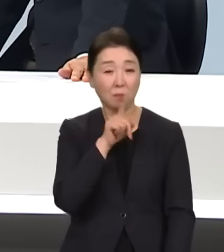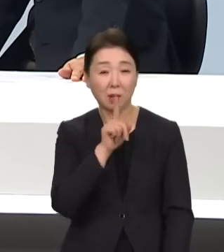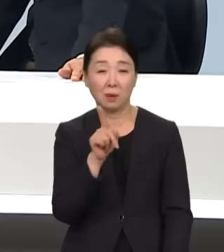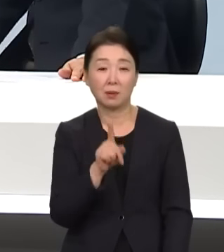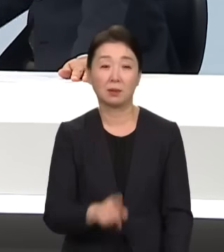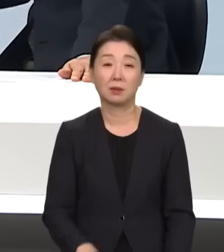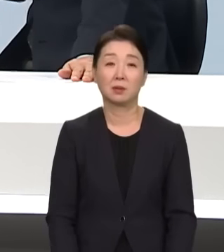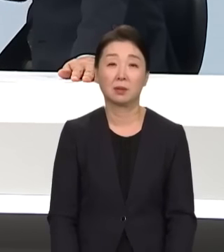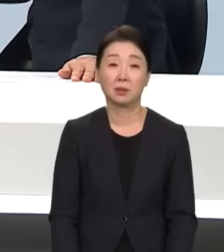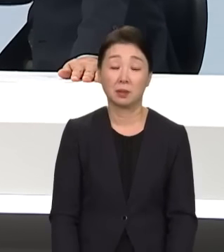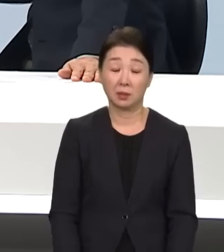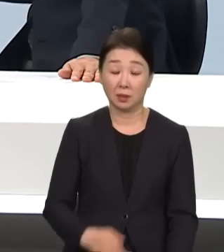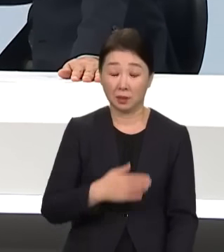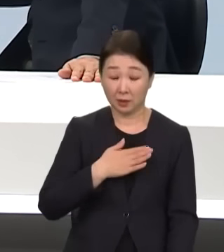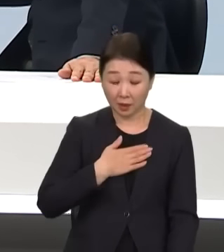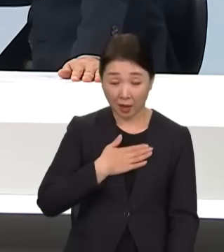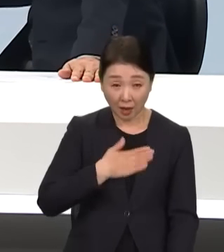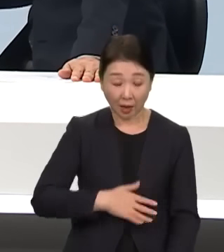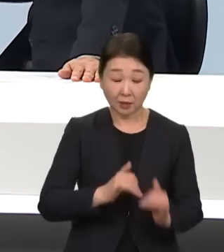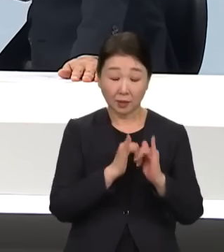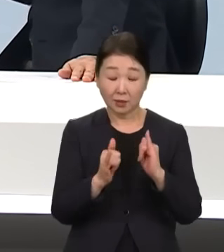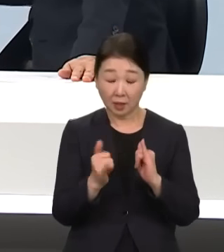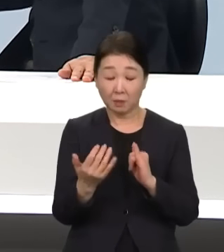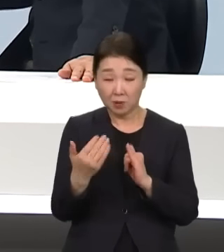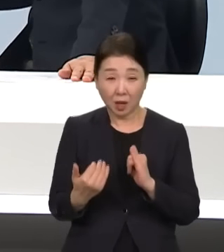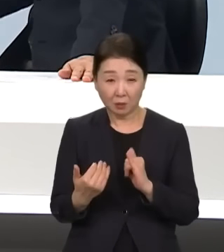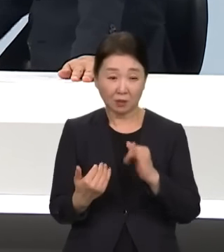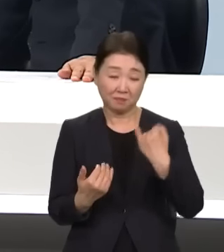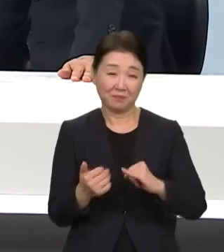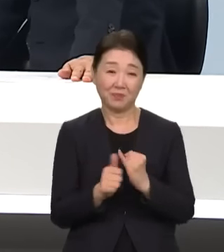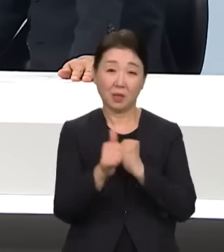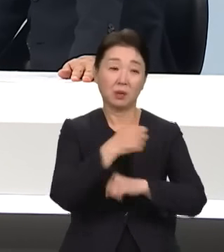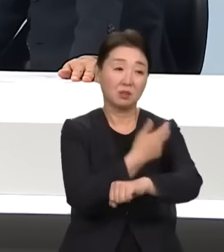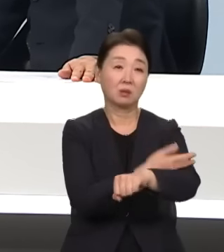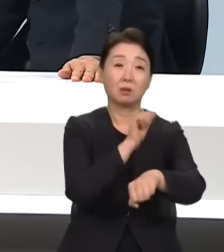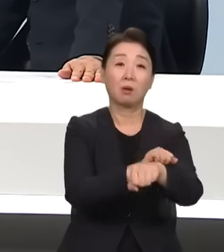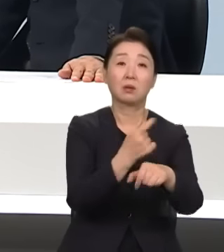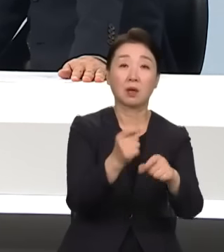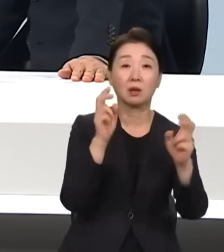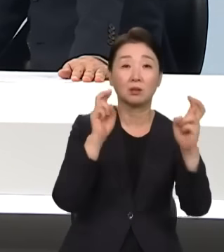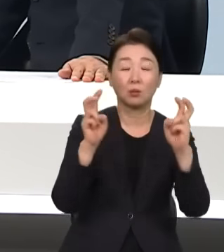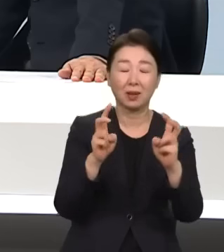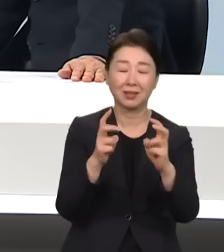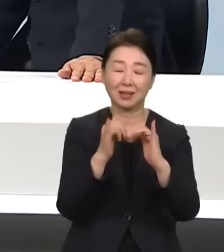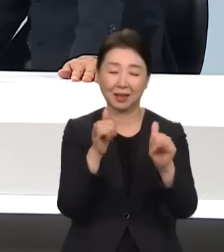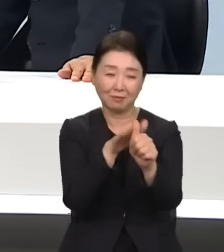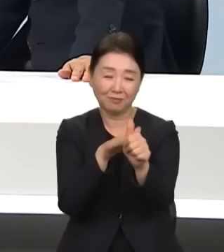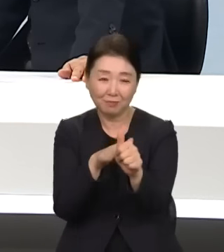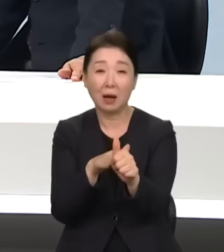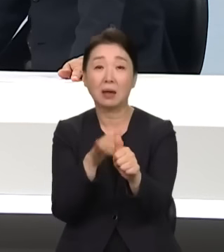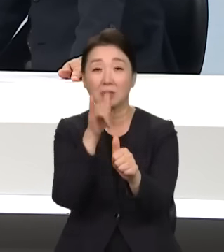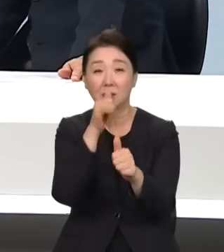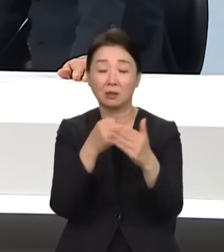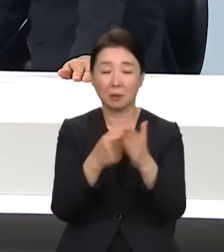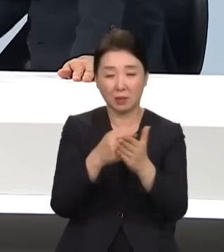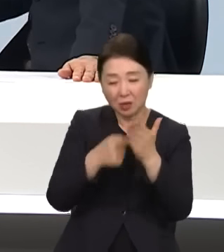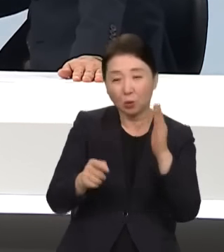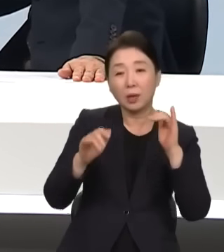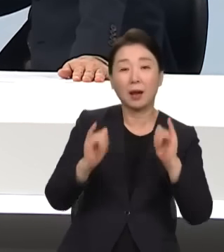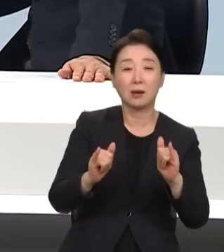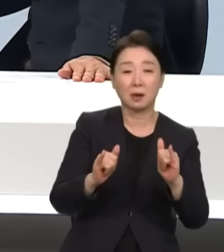했습니다. 자, 자신의 지인의 예비 사위가 능력은 출중한데 그 회사가 인사 로비가 치열하다 보니까 불이익을 염려했다.